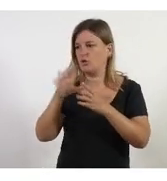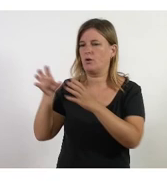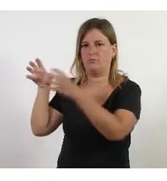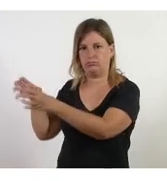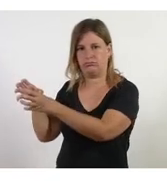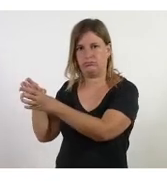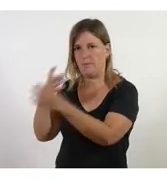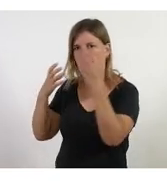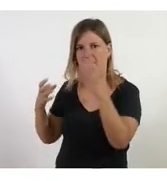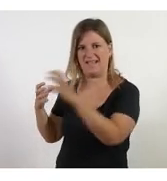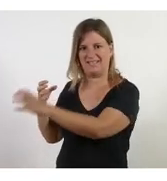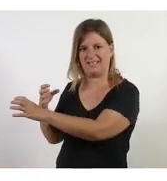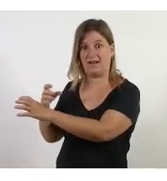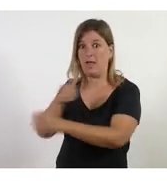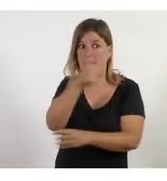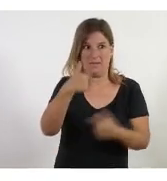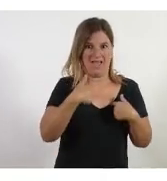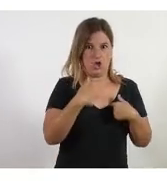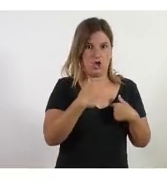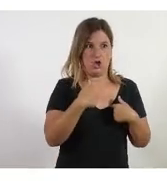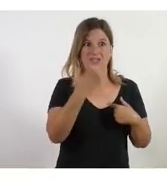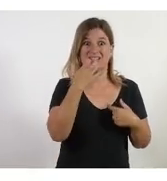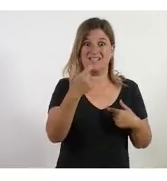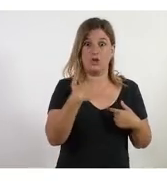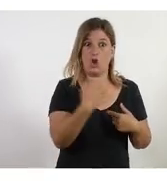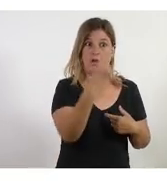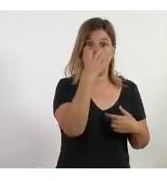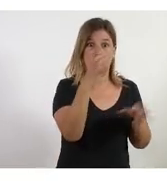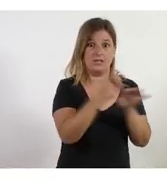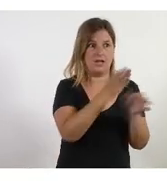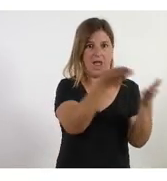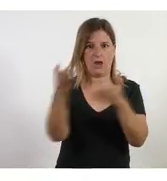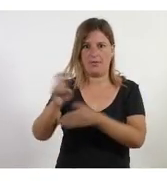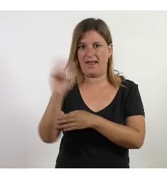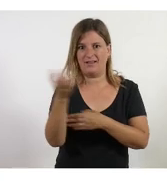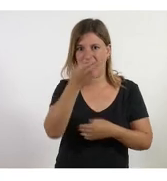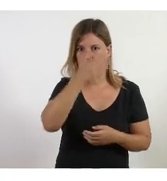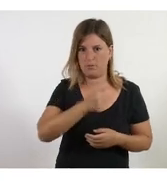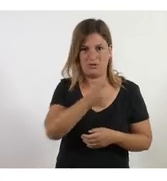ella. Per què? Perquè primer ets tu. Si no, no pots ajudar els altres. Si primer